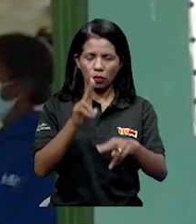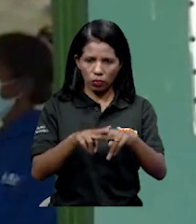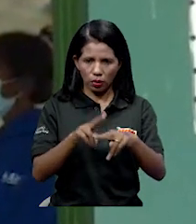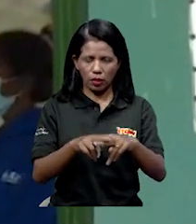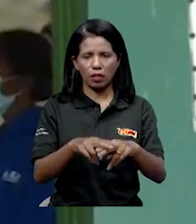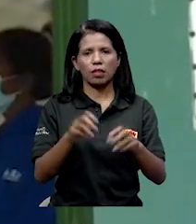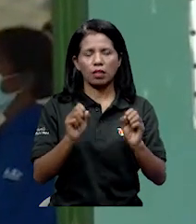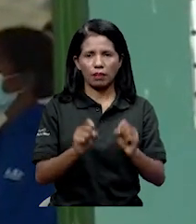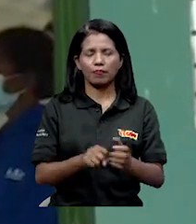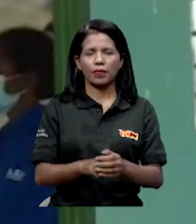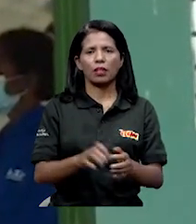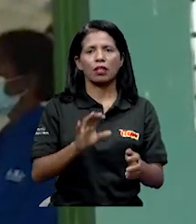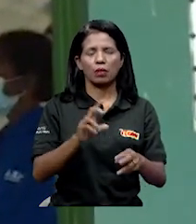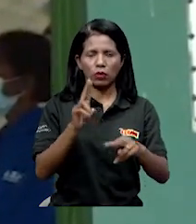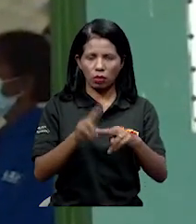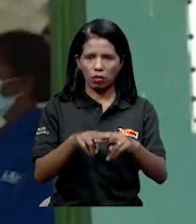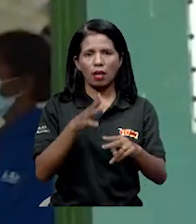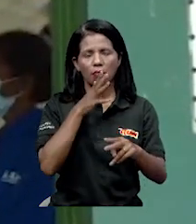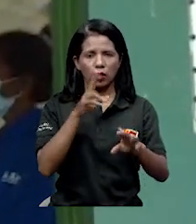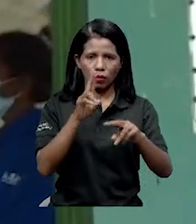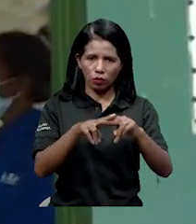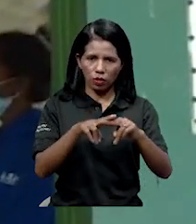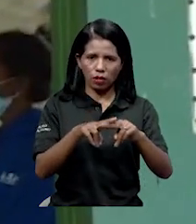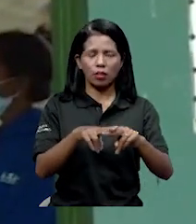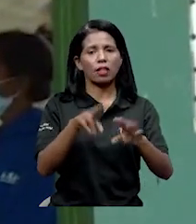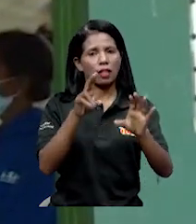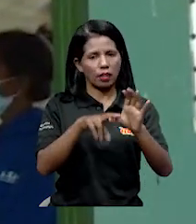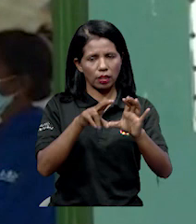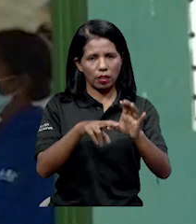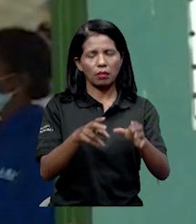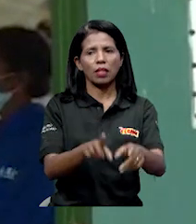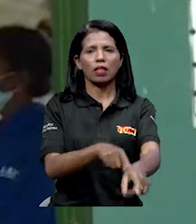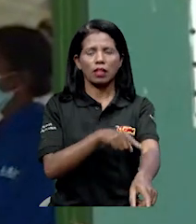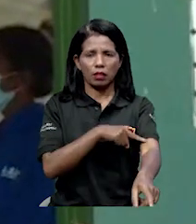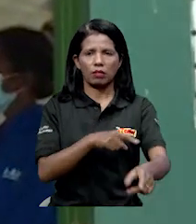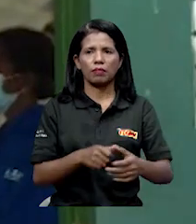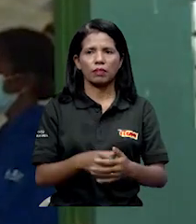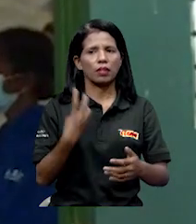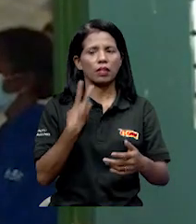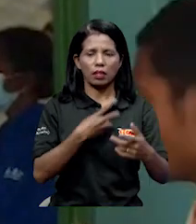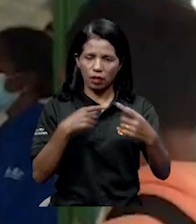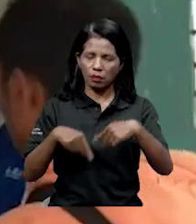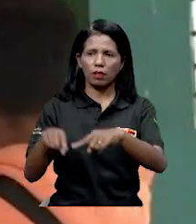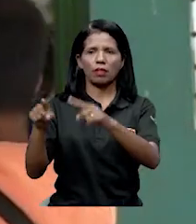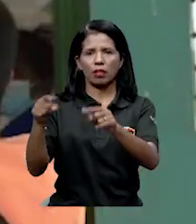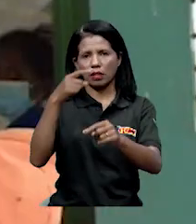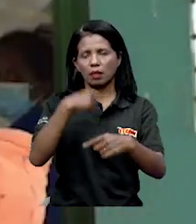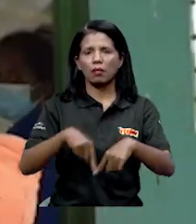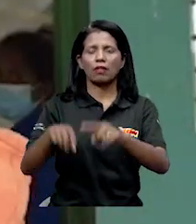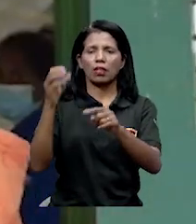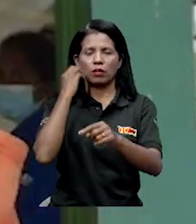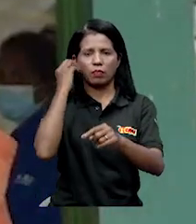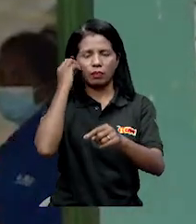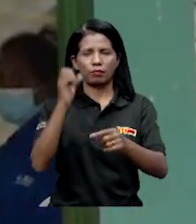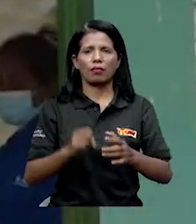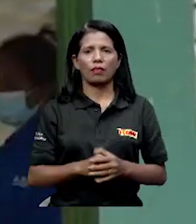kukum anu mama tur tiak kadera dia pas clear clear tini dia wah kita bafali leh kita bafali leh yang tahu dia